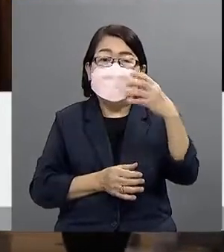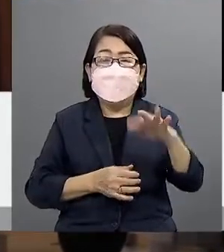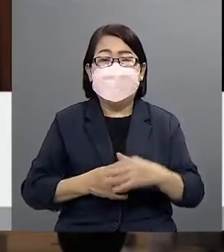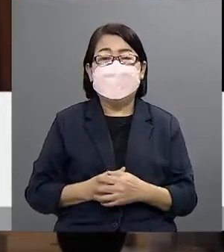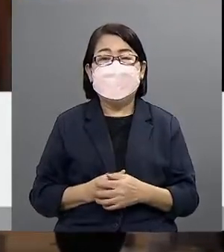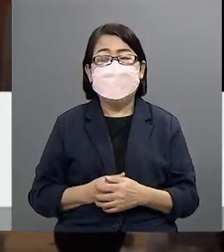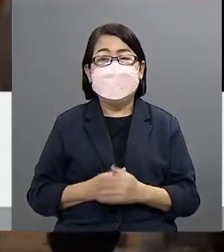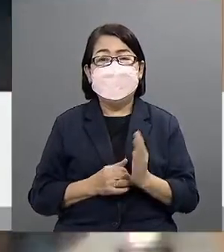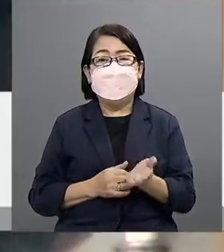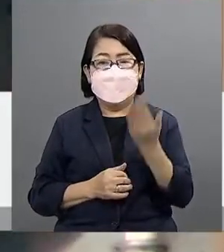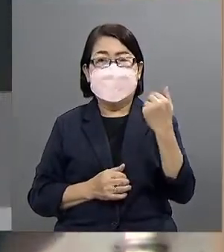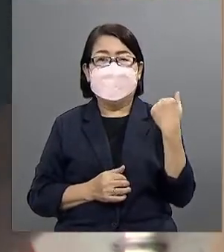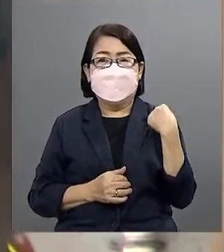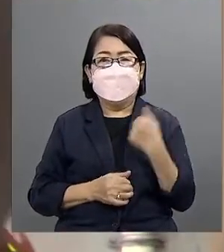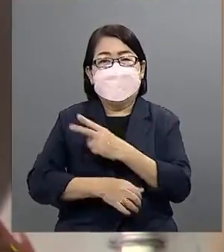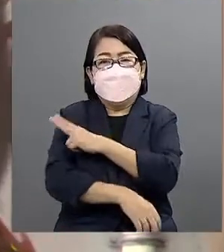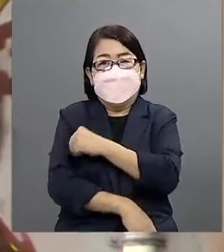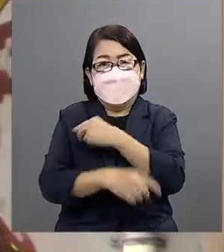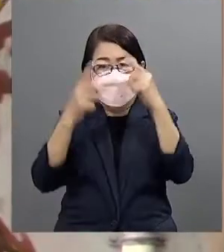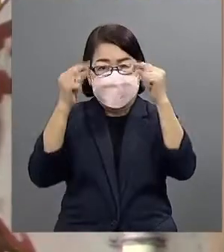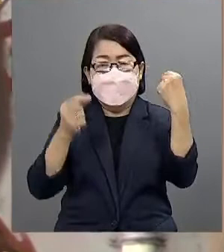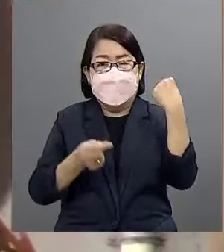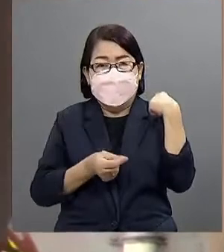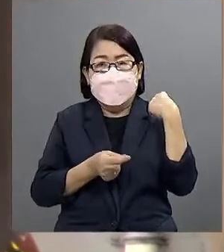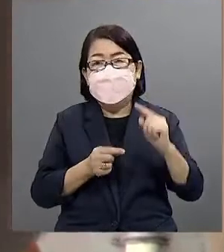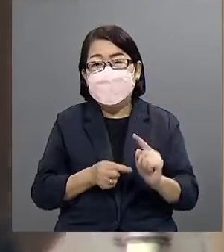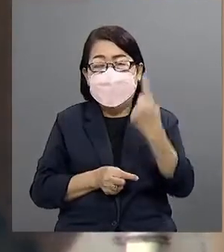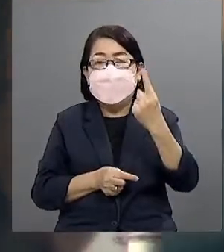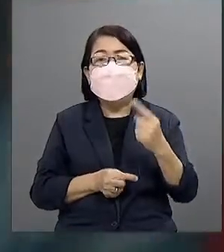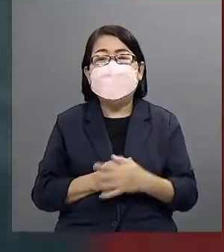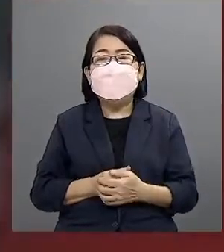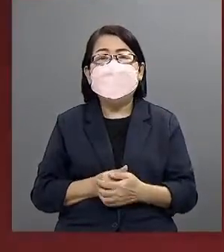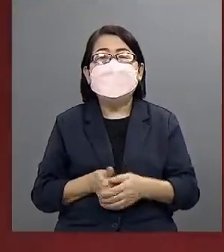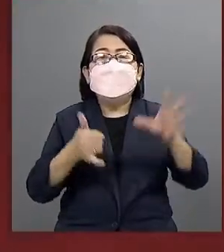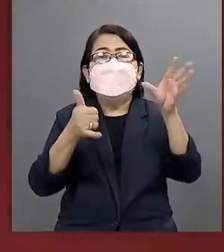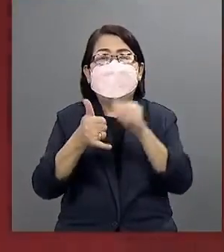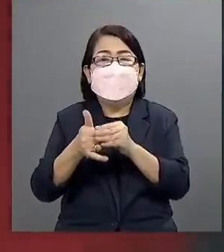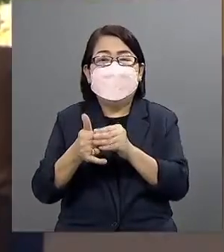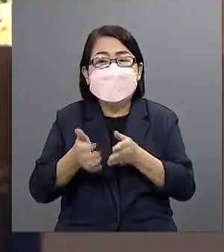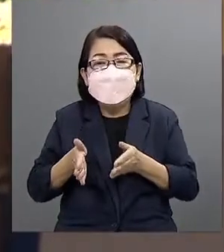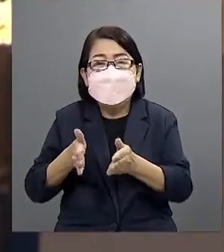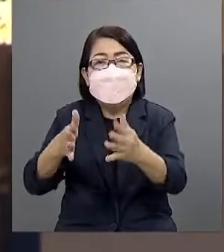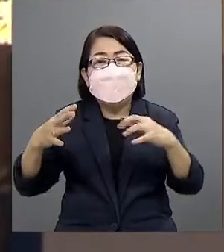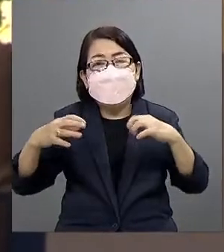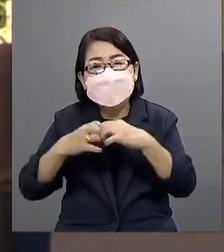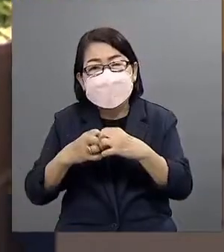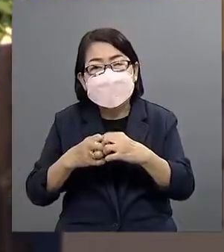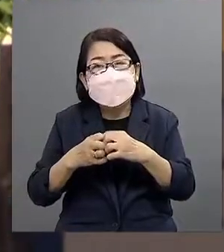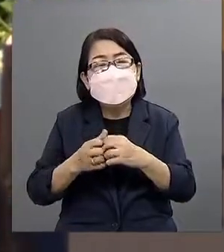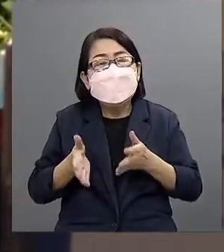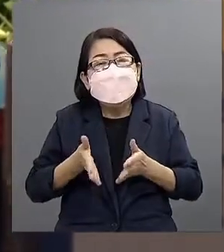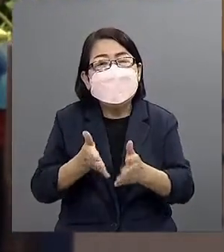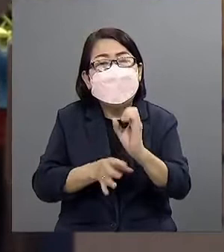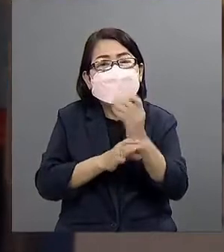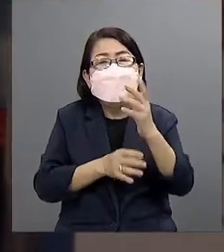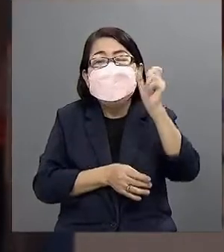คลากรที่ได้รับรายงานว่าติดเชื้อเพิ่มมาอีกในส่วนงานอุบัติเหตุและฉุกเฉินบ่ายวันนี้ล่ะค่ะจะมีการ